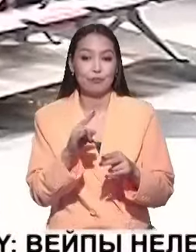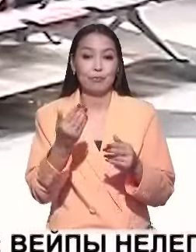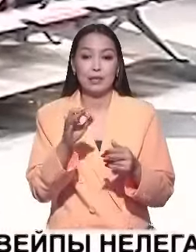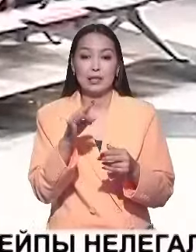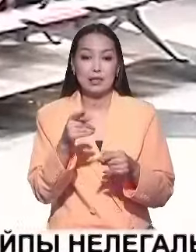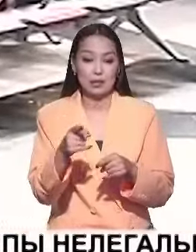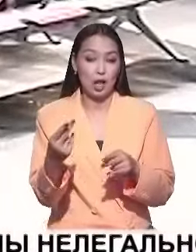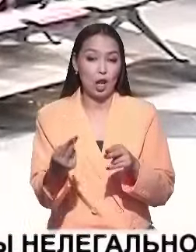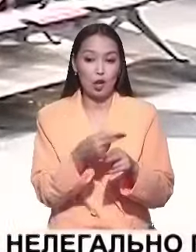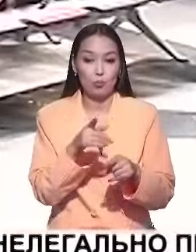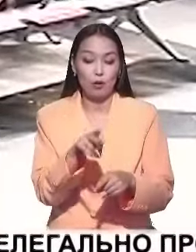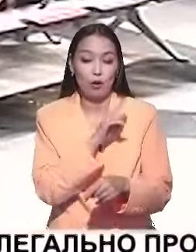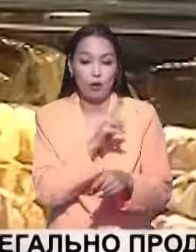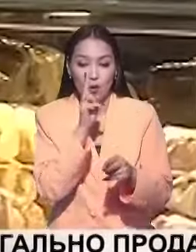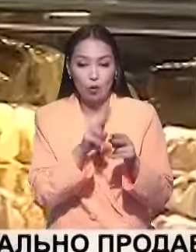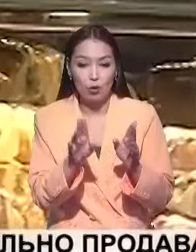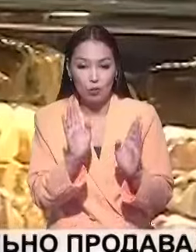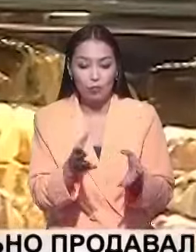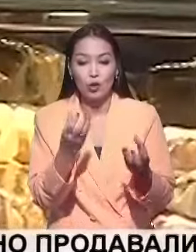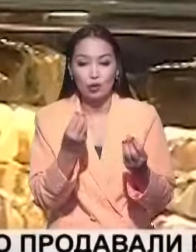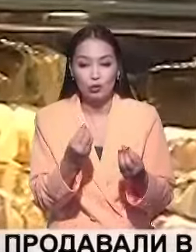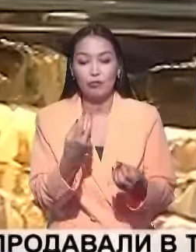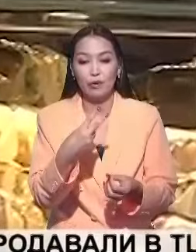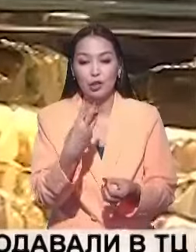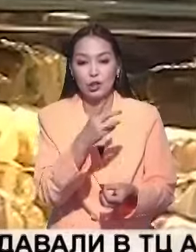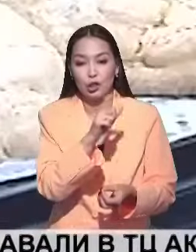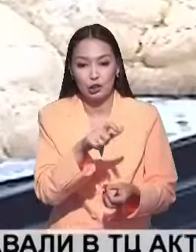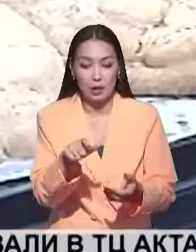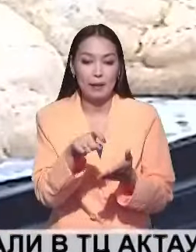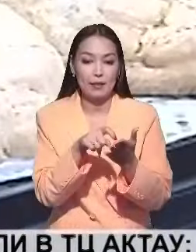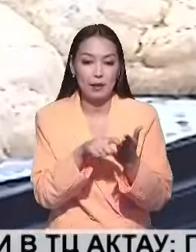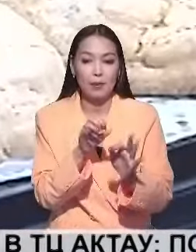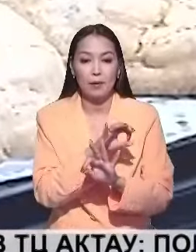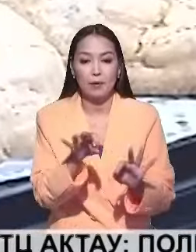то без работы останутся еще 23 человека, делится бизнесвумен.